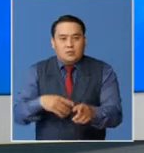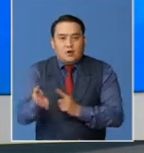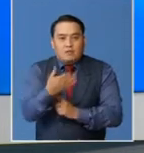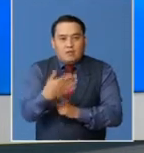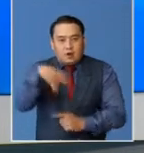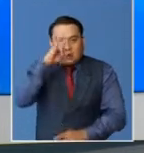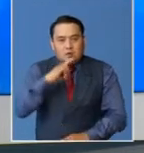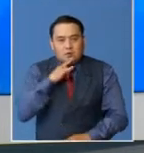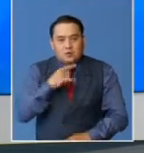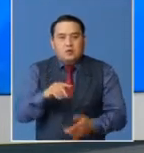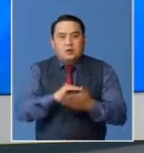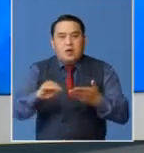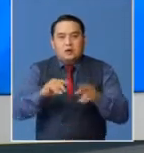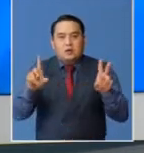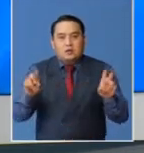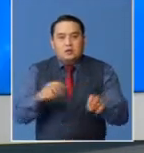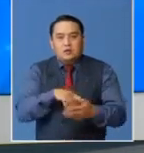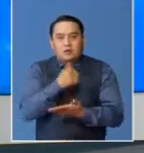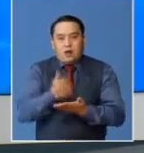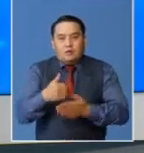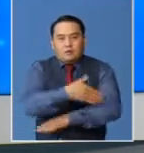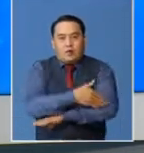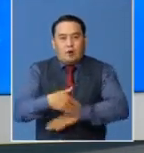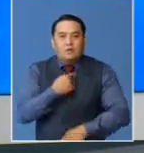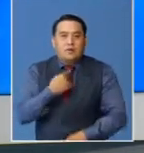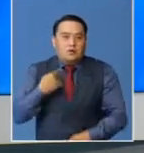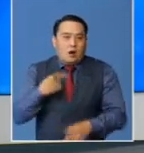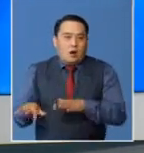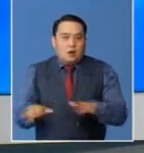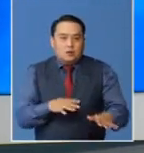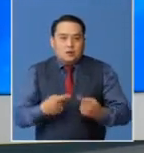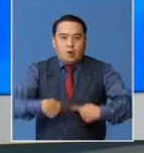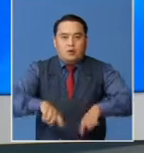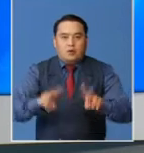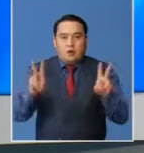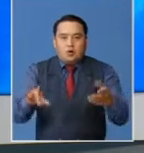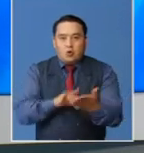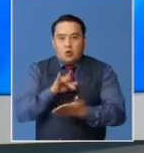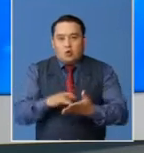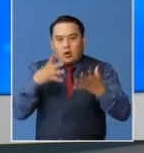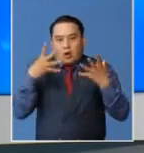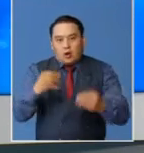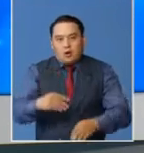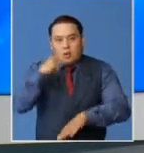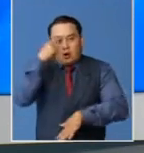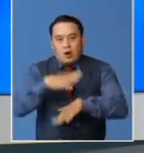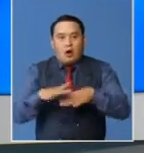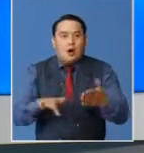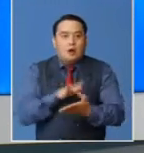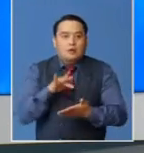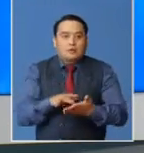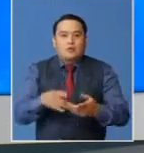и патриотическими надписями проехали по главным магистралям Талдыкургана. Акция организована в рамках Дня города акиматом